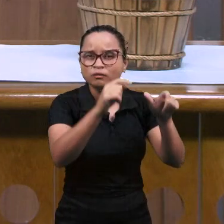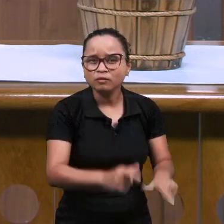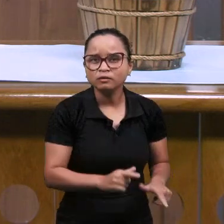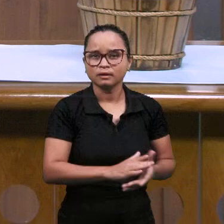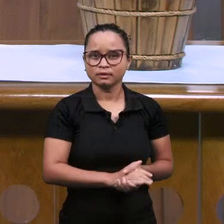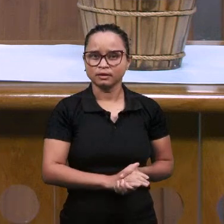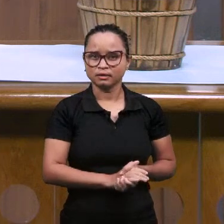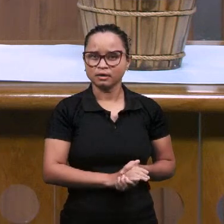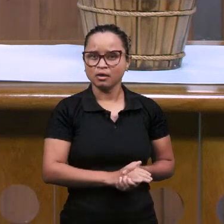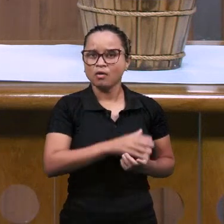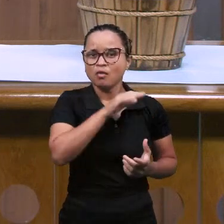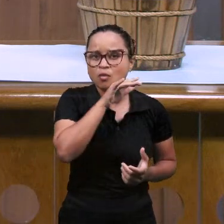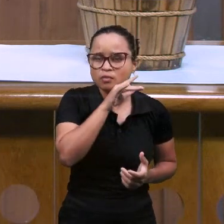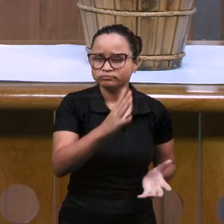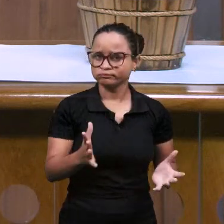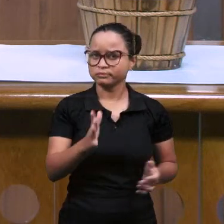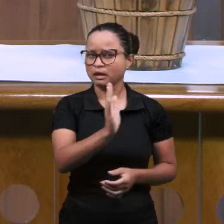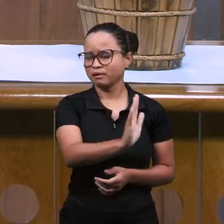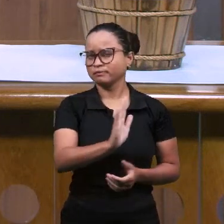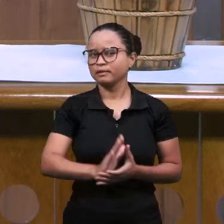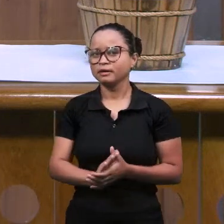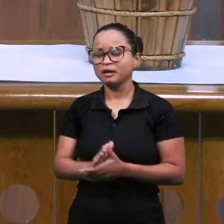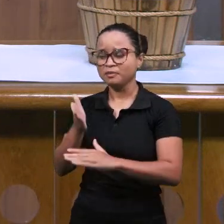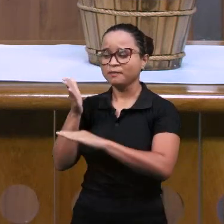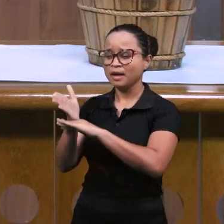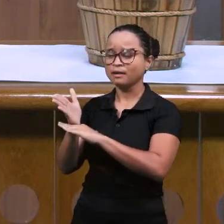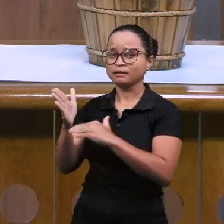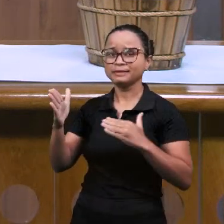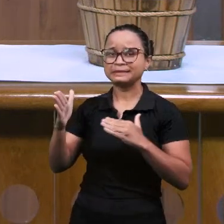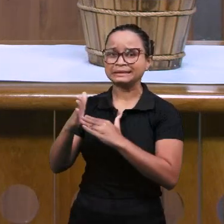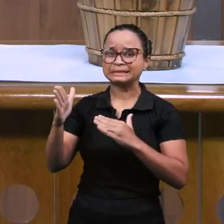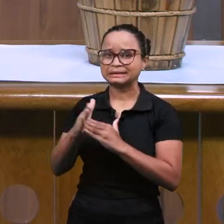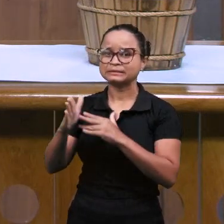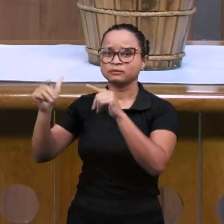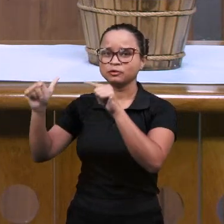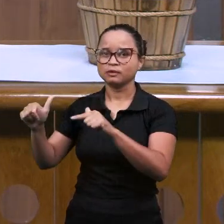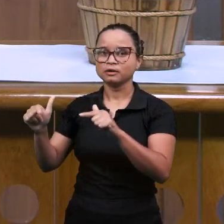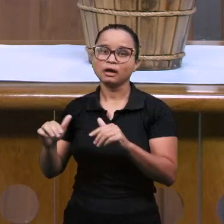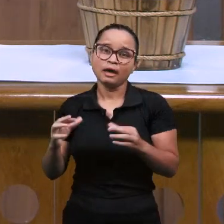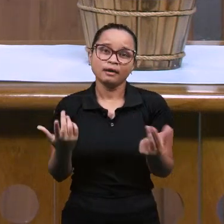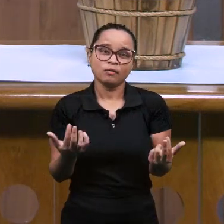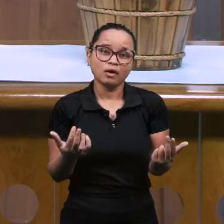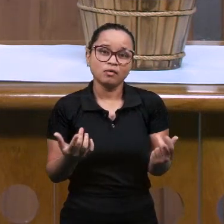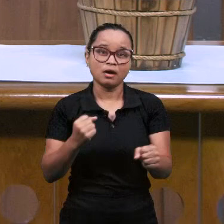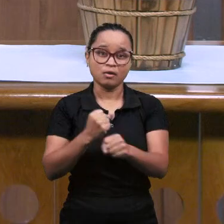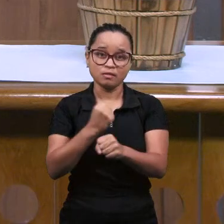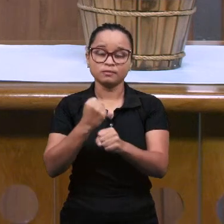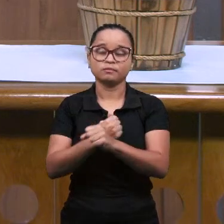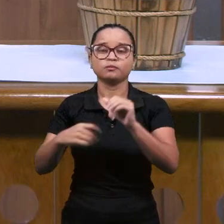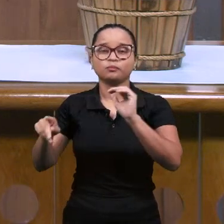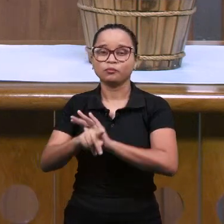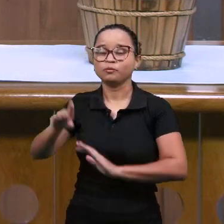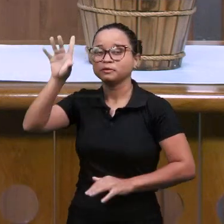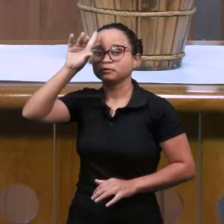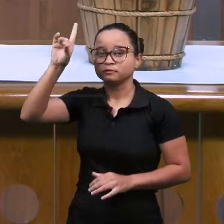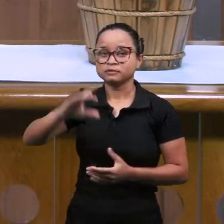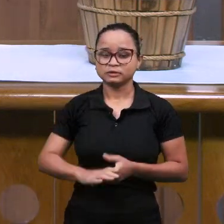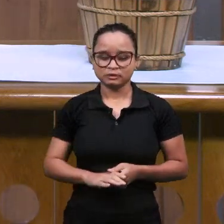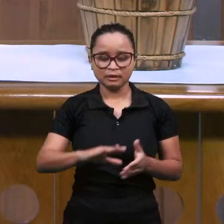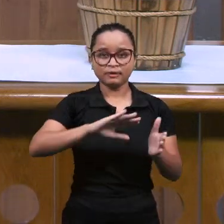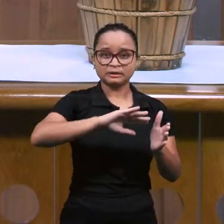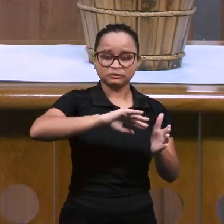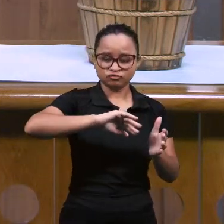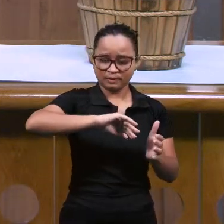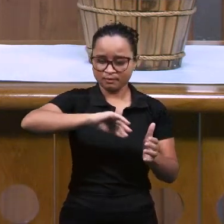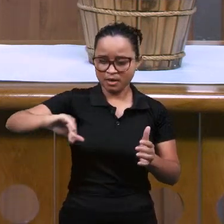montagne de la maudition, ne vont pas entrer dans la terre. C'est ça que Dieu a fait. Dieu fait avec son œuvre aussi. Il nettoie, il